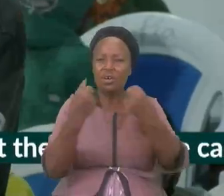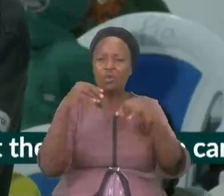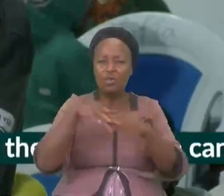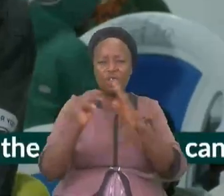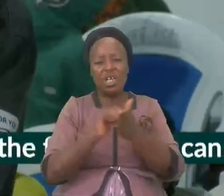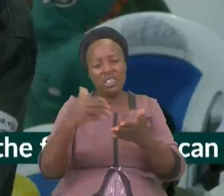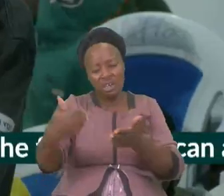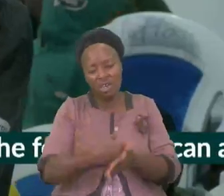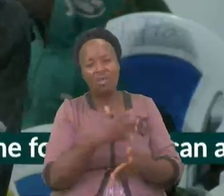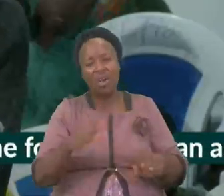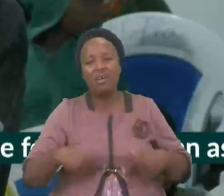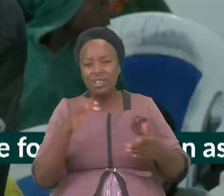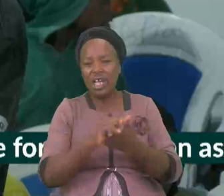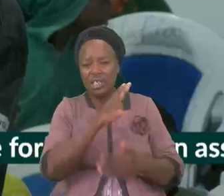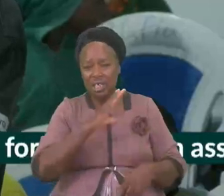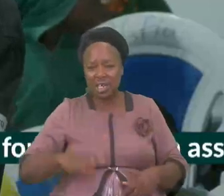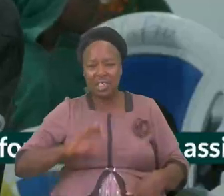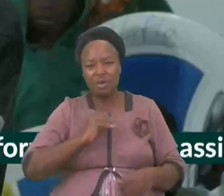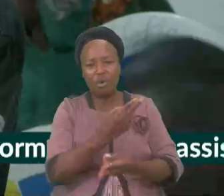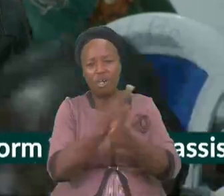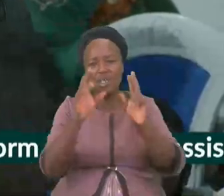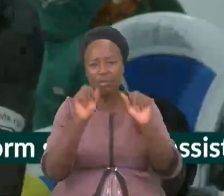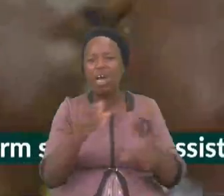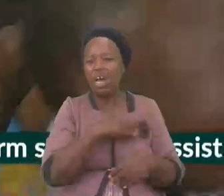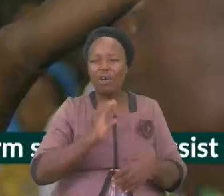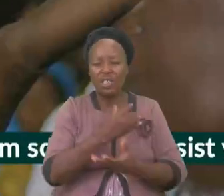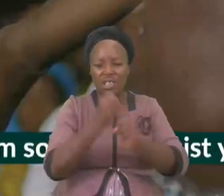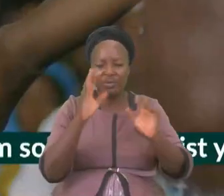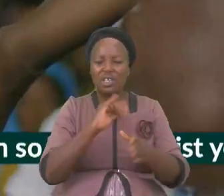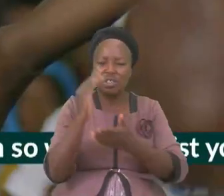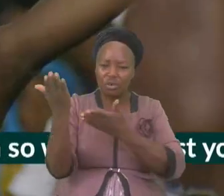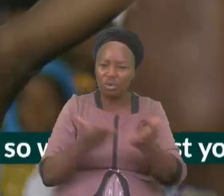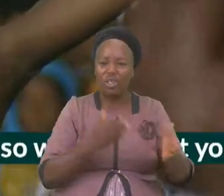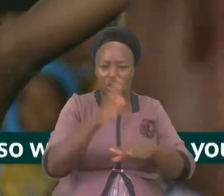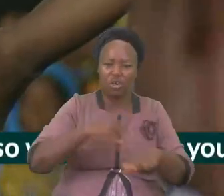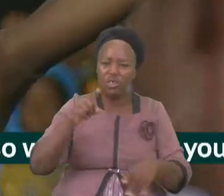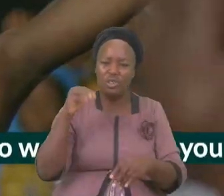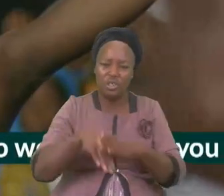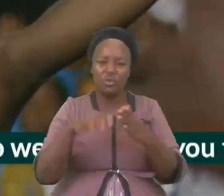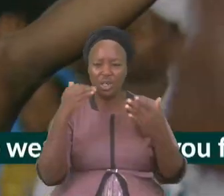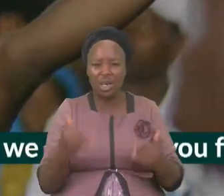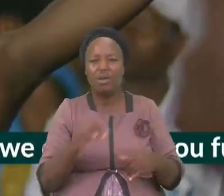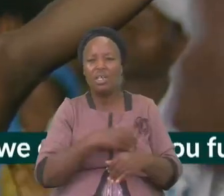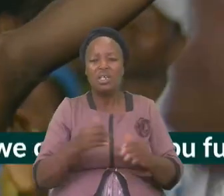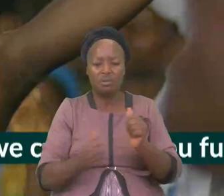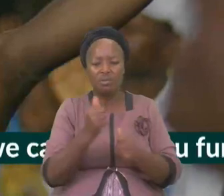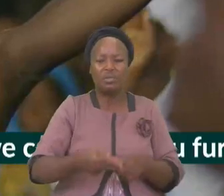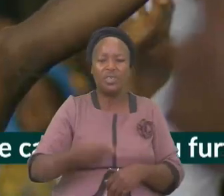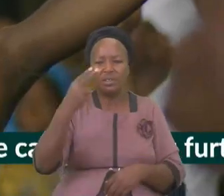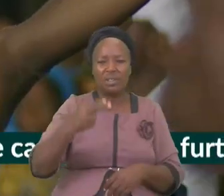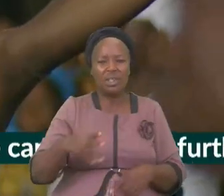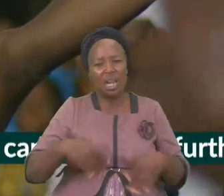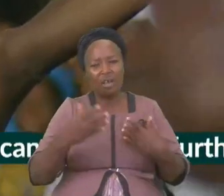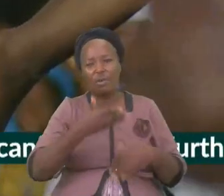notre Rédempteur, notre Sauveur, nous appelle à avoir. la vie élevée, vie